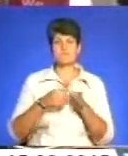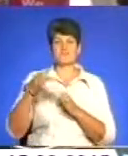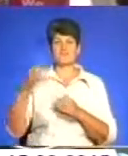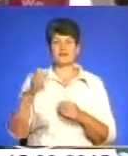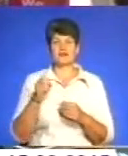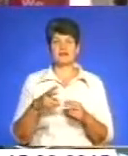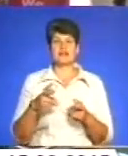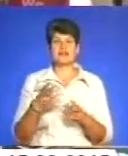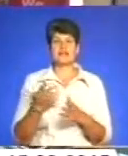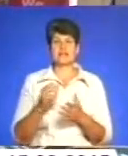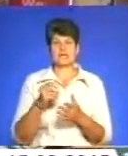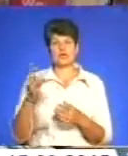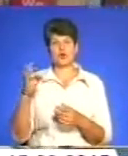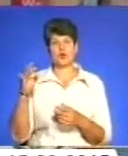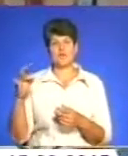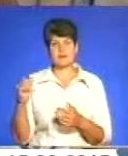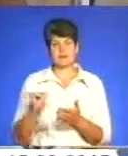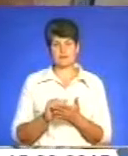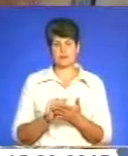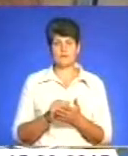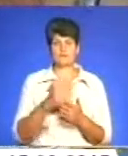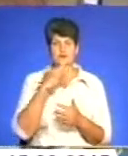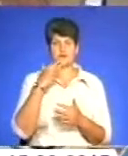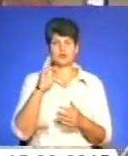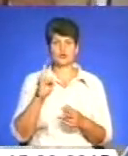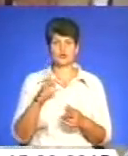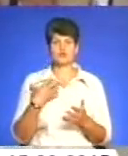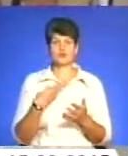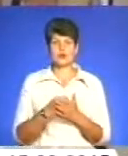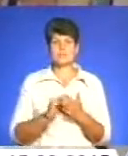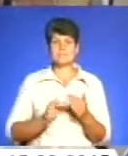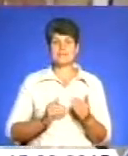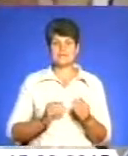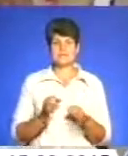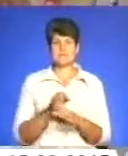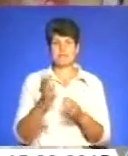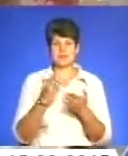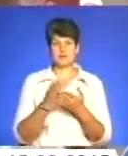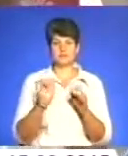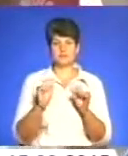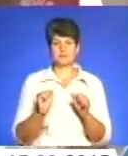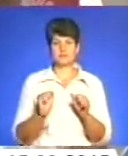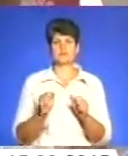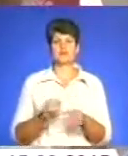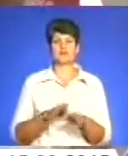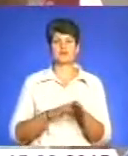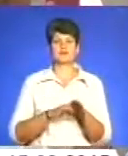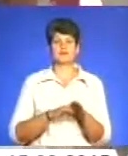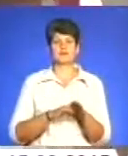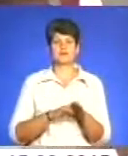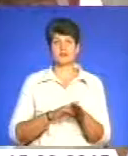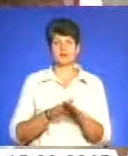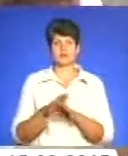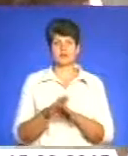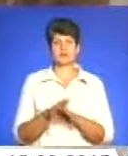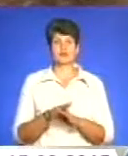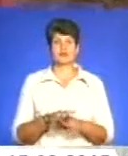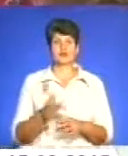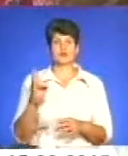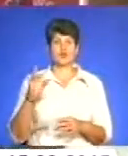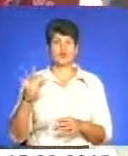так і норвезький диплом. Багато хто свої бізнес-проекти має можливість реалізувати в Норвегії. Тобто з першого випуску, які